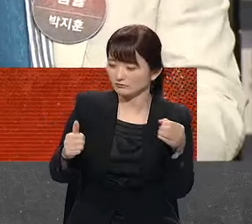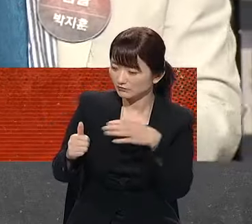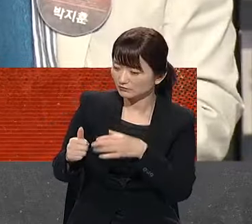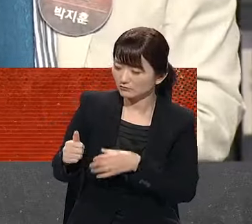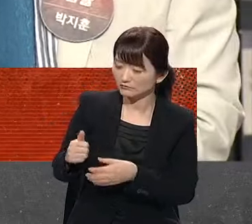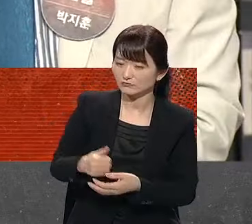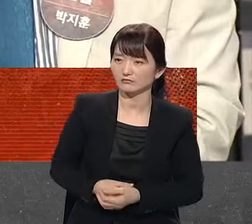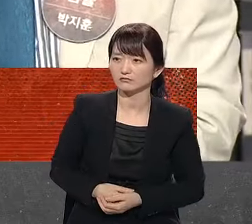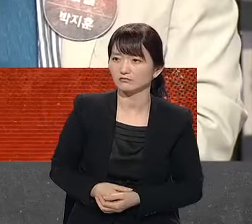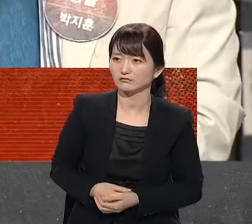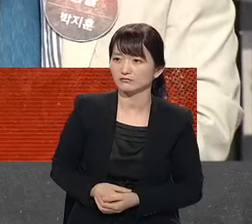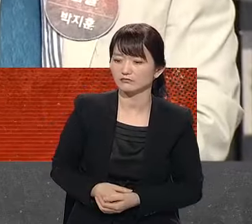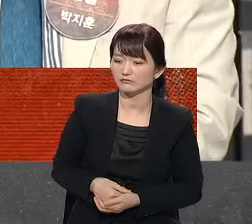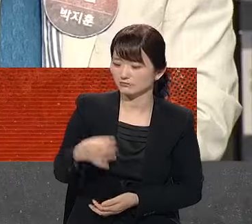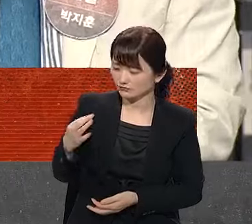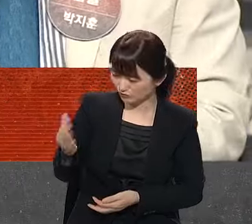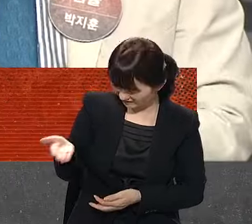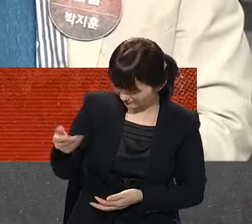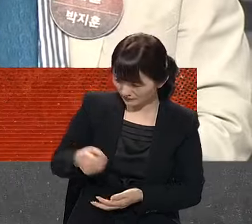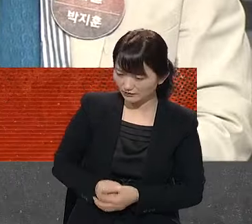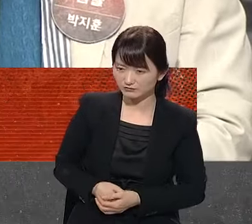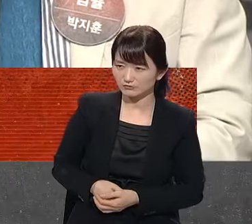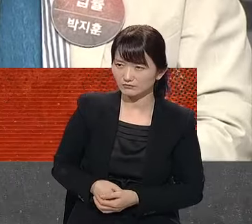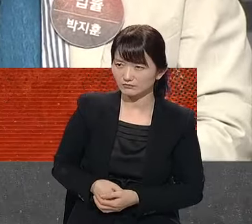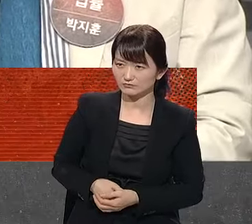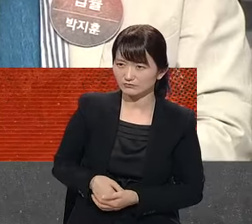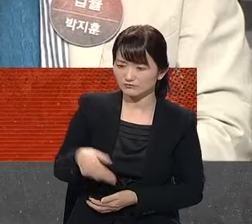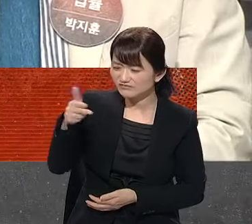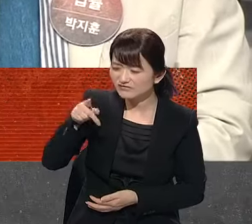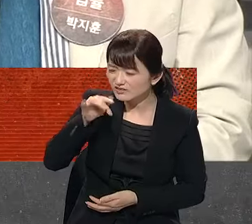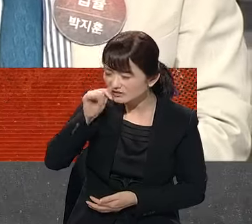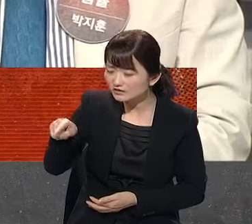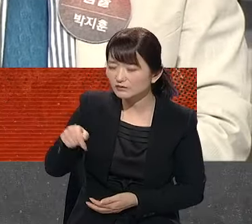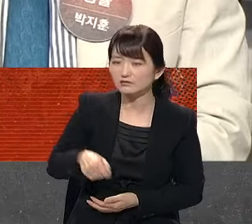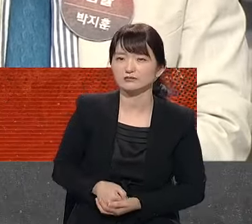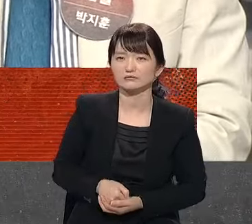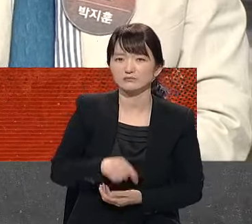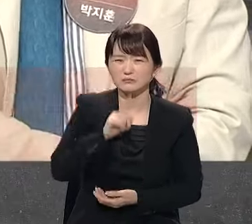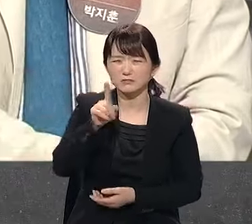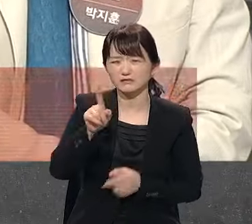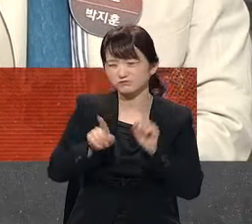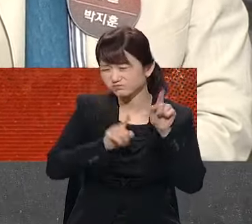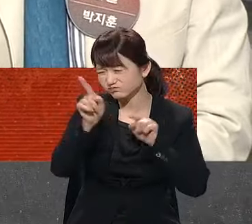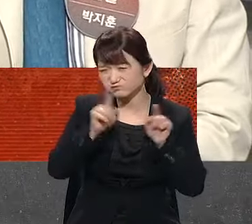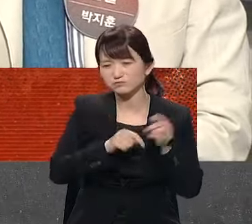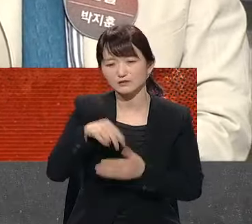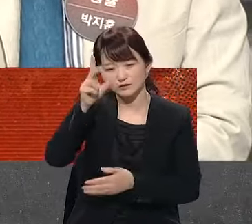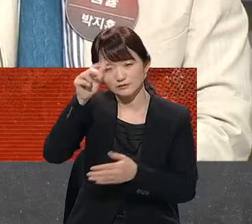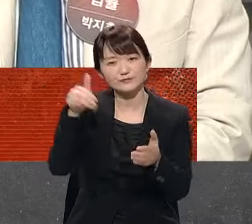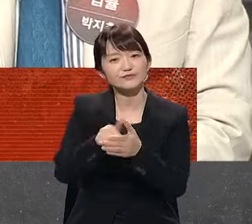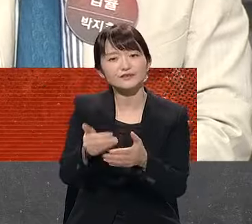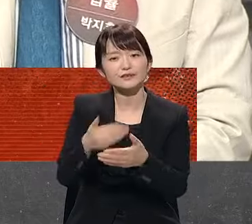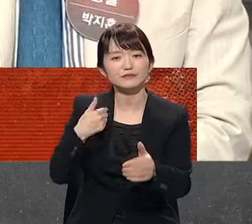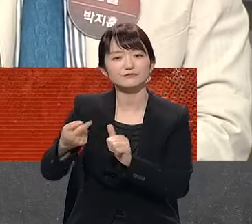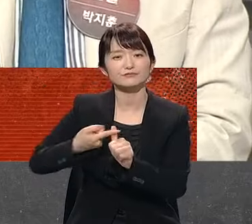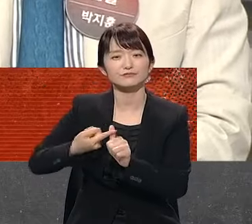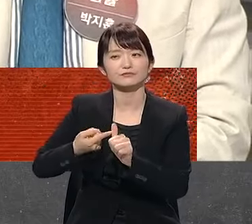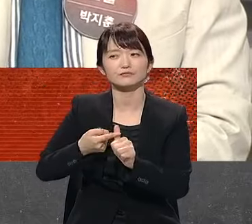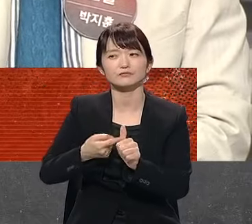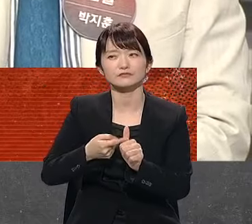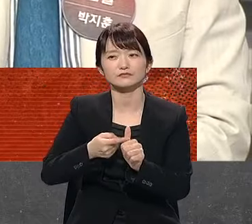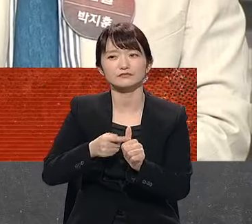요구하면서 블랙박스 어디 있어? 라고 얘기를 하면서 다 찍혔어! 라고 행성수설을 했다 그러고 결국 경찰이 도착하기 전에 욕설을 했는데